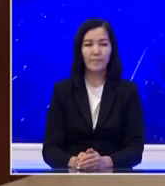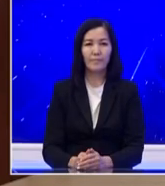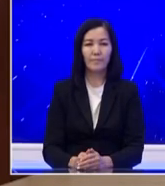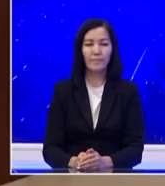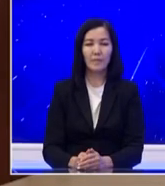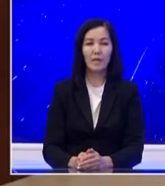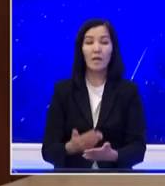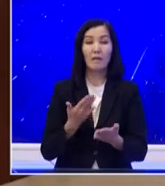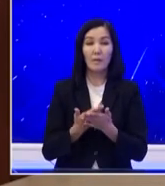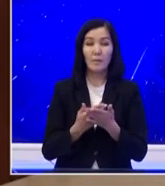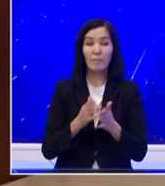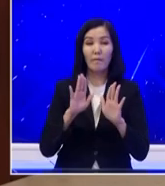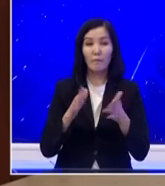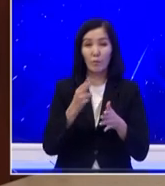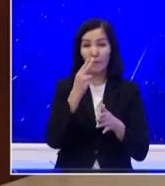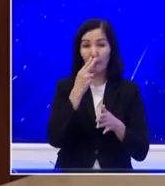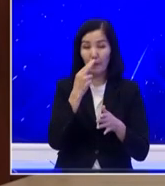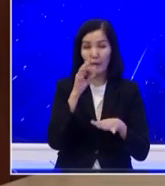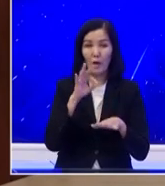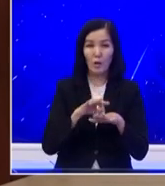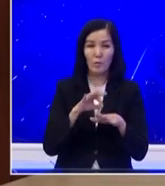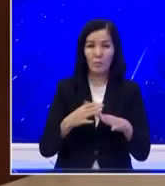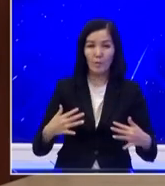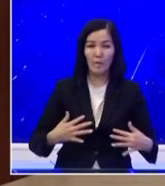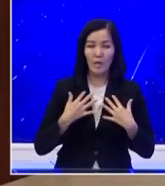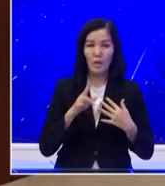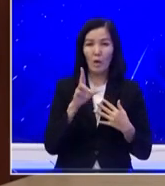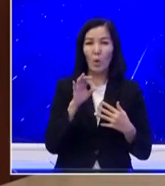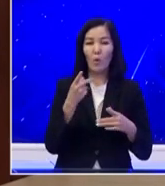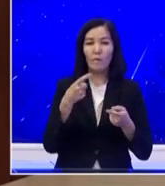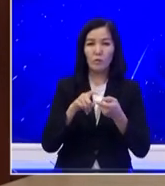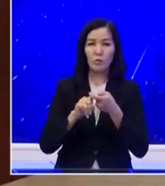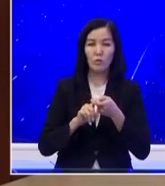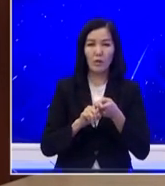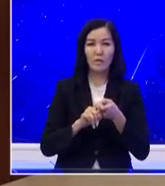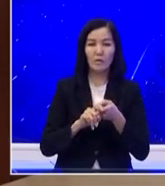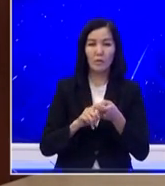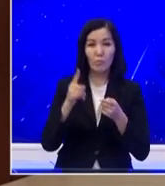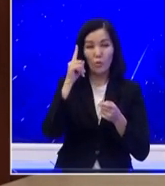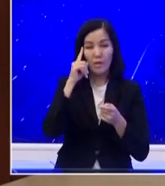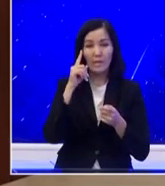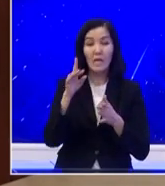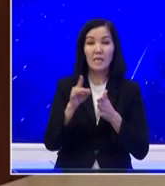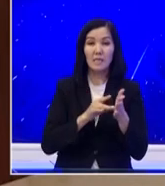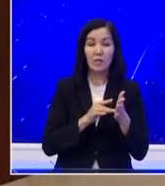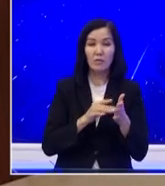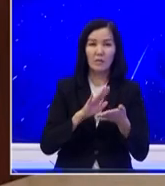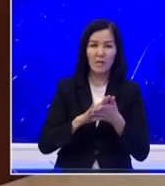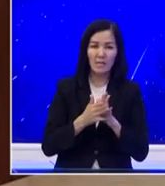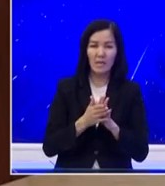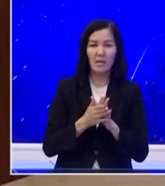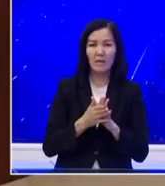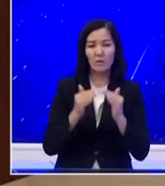Катаралды симптомдары немесе пневмониясы бар барлық пациенттер ковидті жұқтырған деп саналады. Егер сіз кенеттен өзіңізді жайсыз